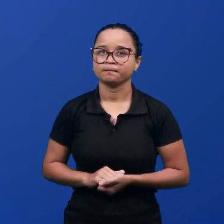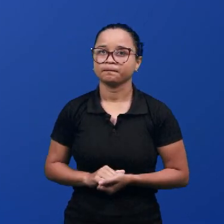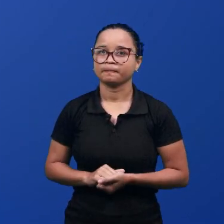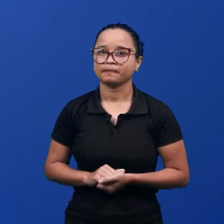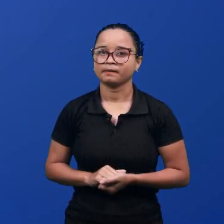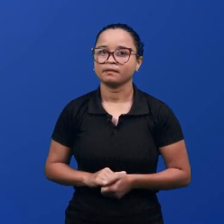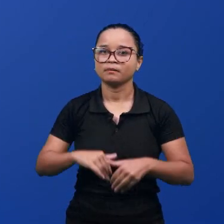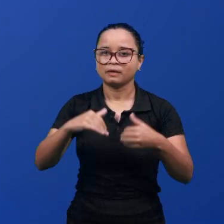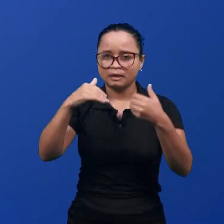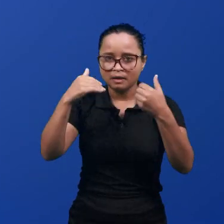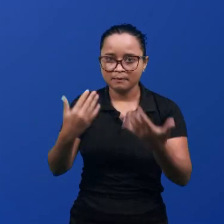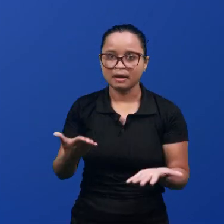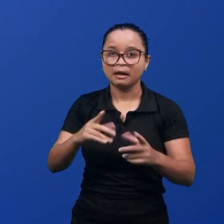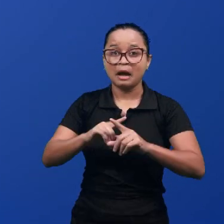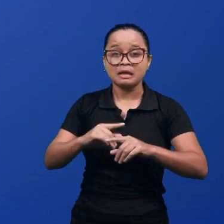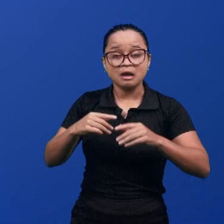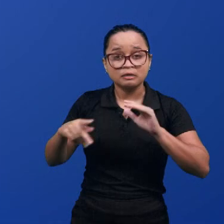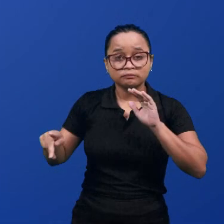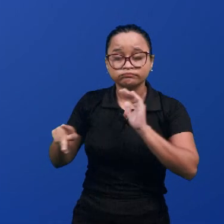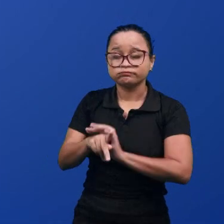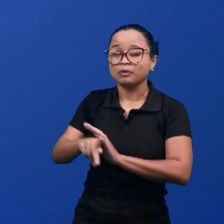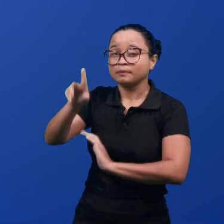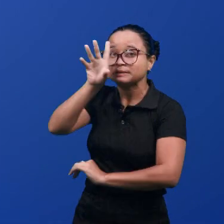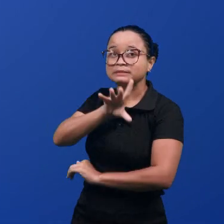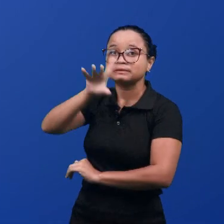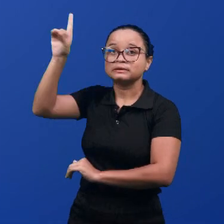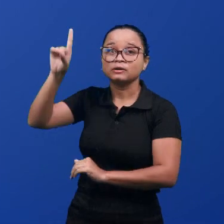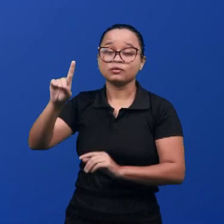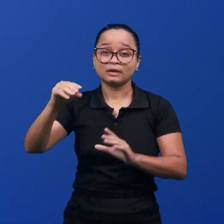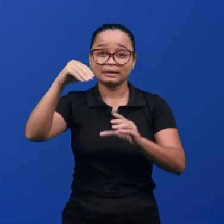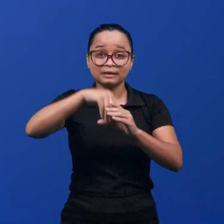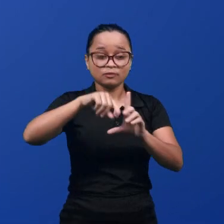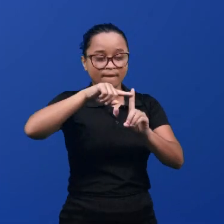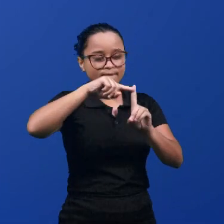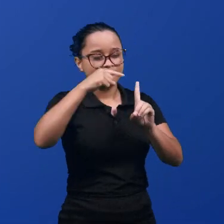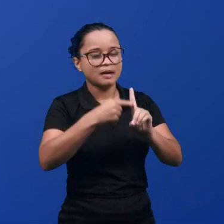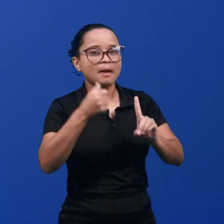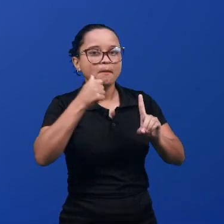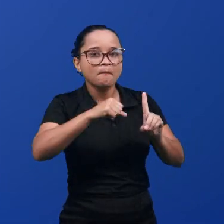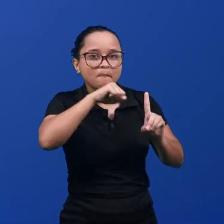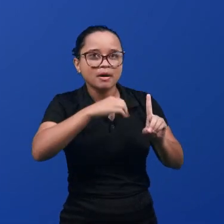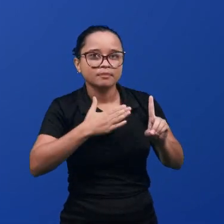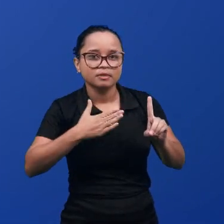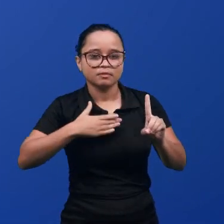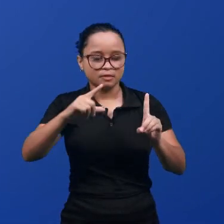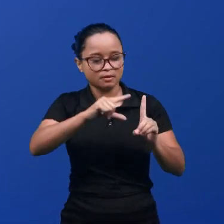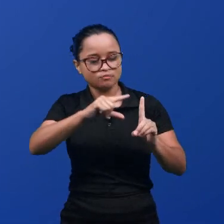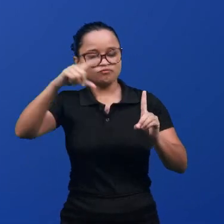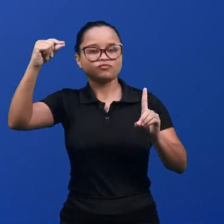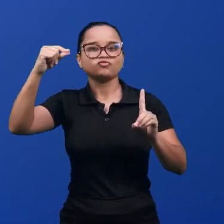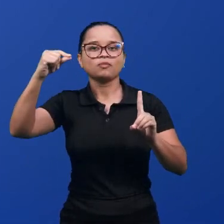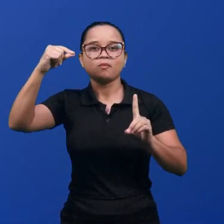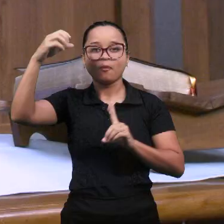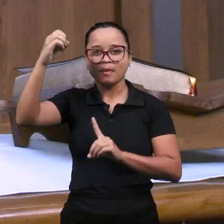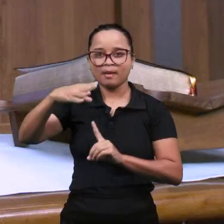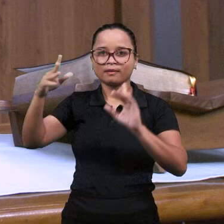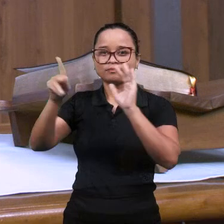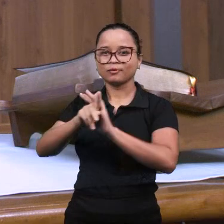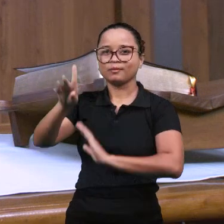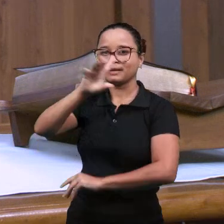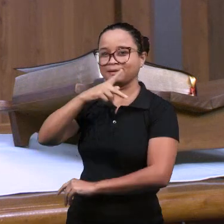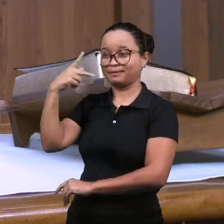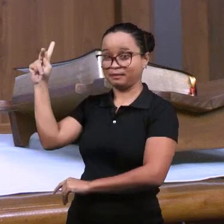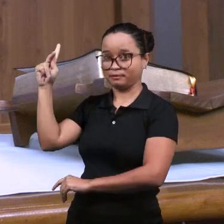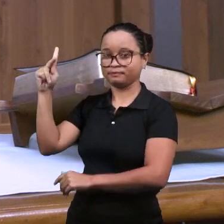il a plu à Dieu, qui depuis le ventre de ma mère m'a séparé et nous a appelés par sa grâce. Amen. À la paix du Seigneur Jésus à tous. Très bien.